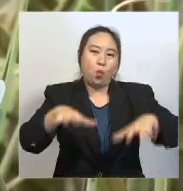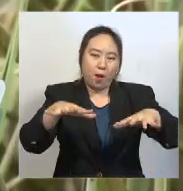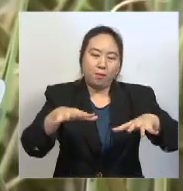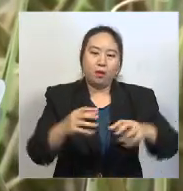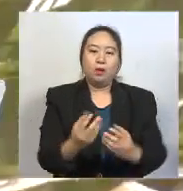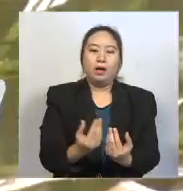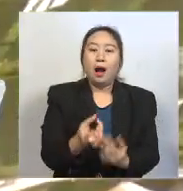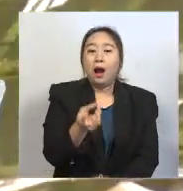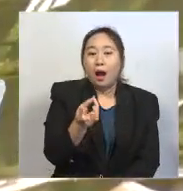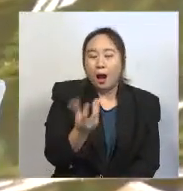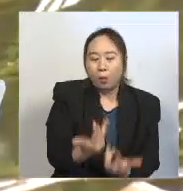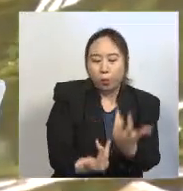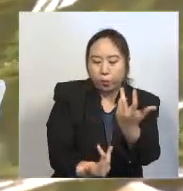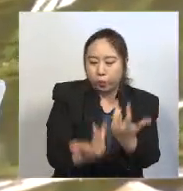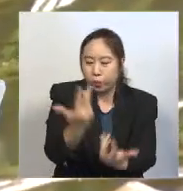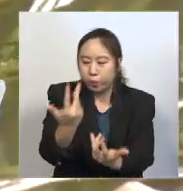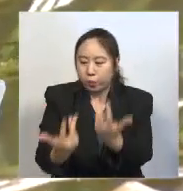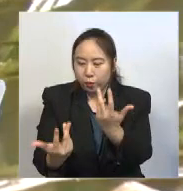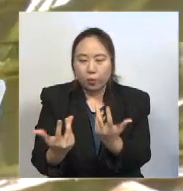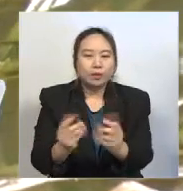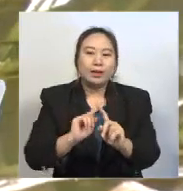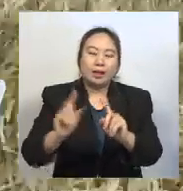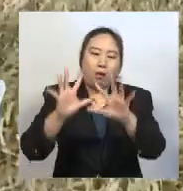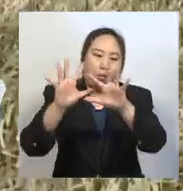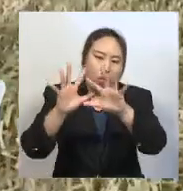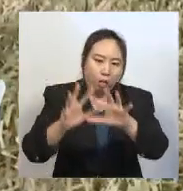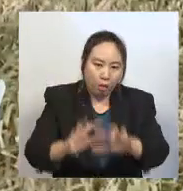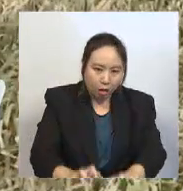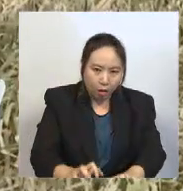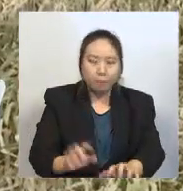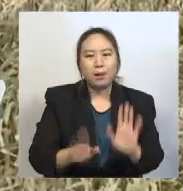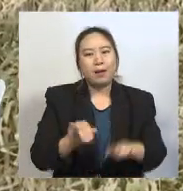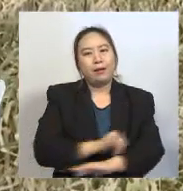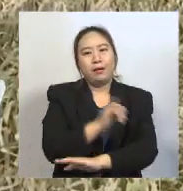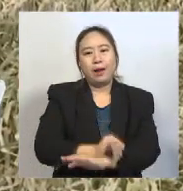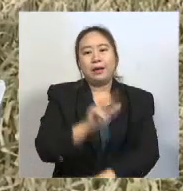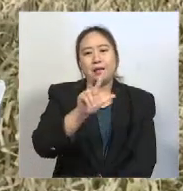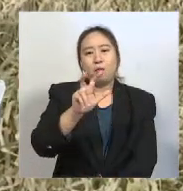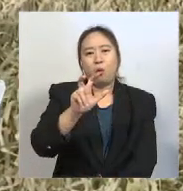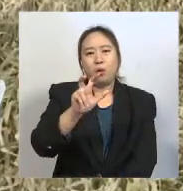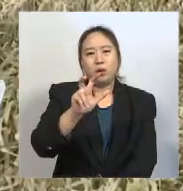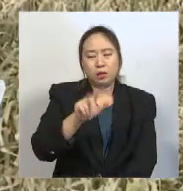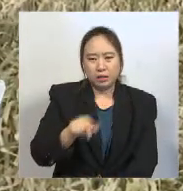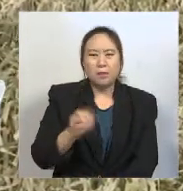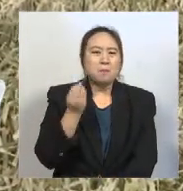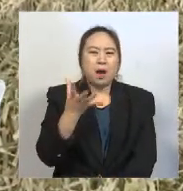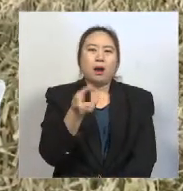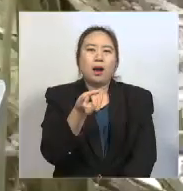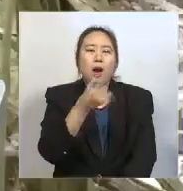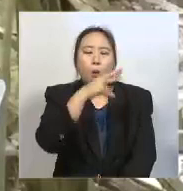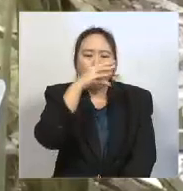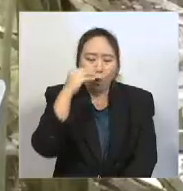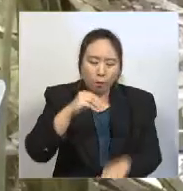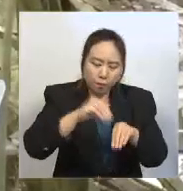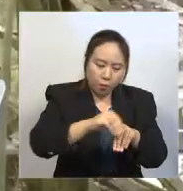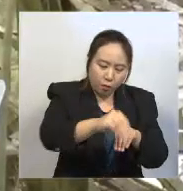ทำให้ข้าวแล้วก็พืชผลทางการเกษตรนั้นเสียหายประมาณ300ไร่ด้วยกันส่วนใหญ่ชาวบ้านก็จะปลูกข้าวหอมมะลิซึ่ง